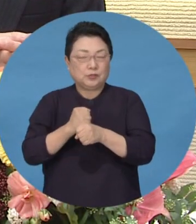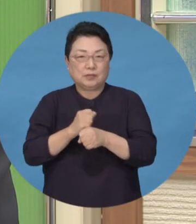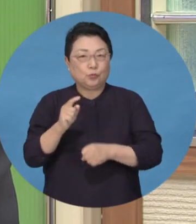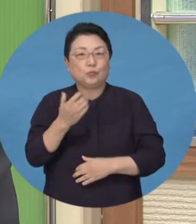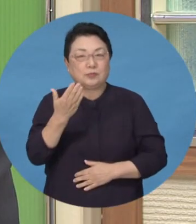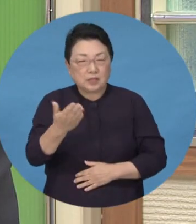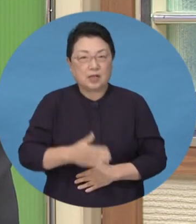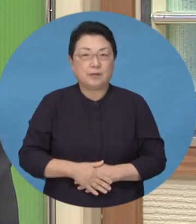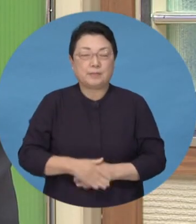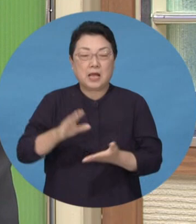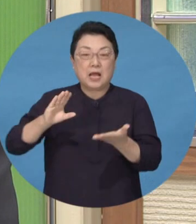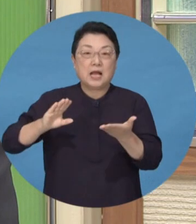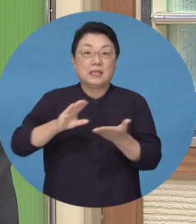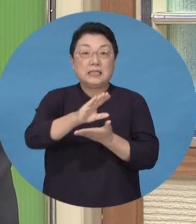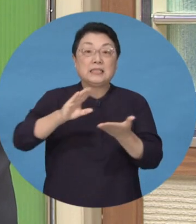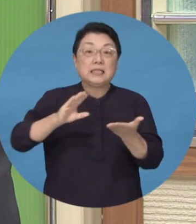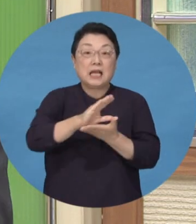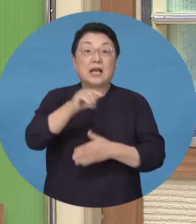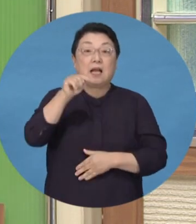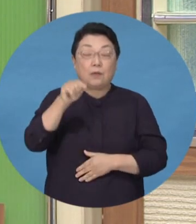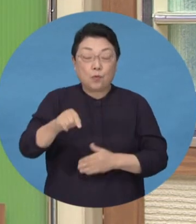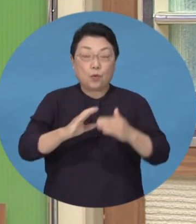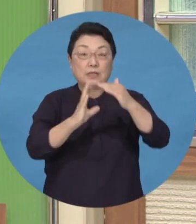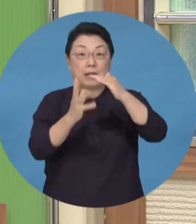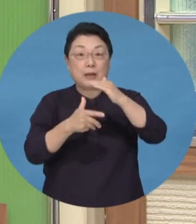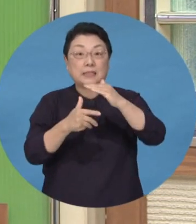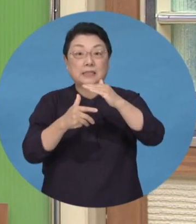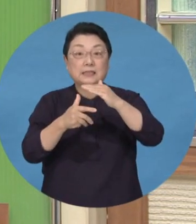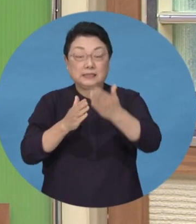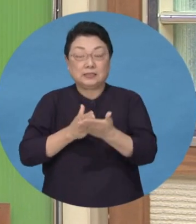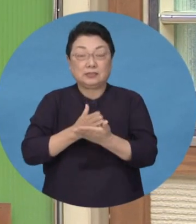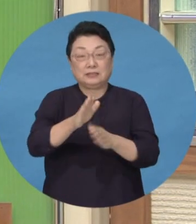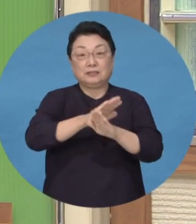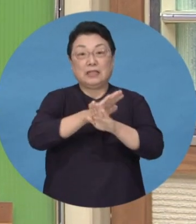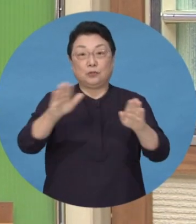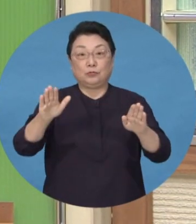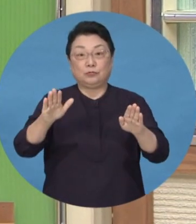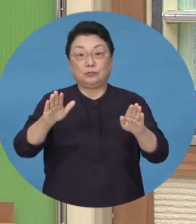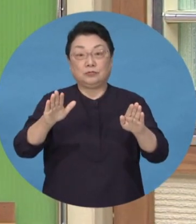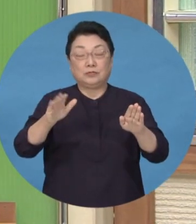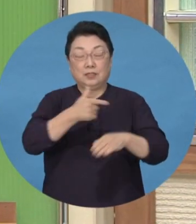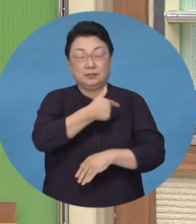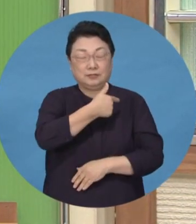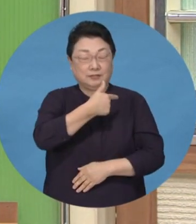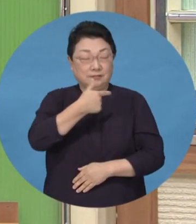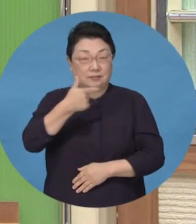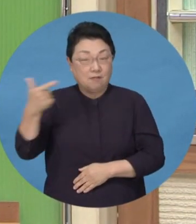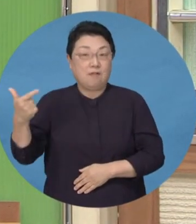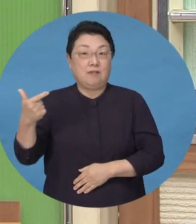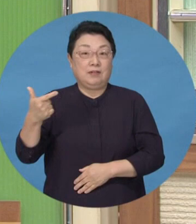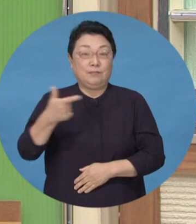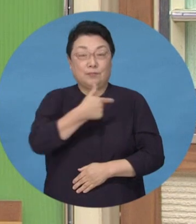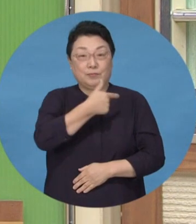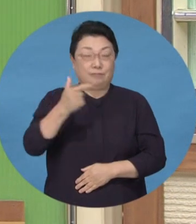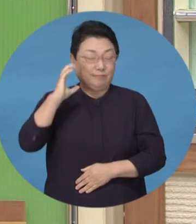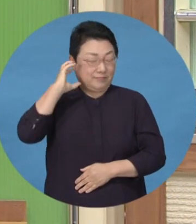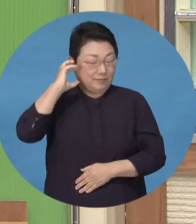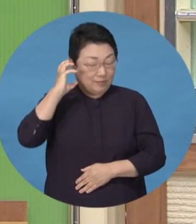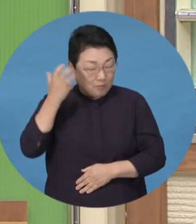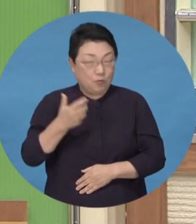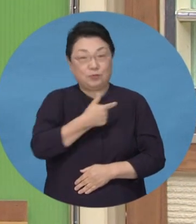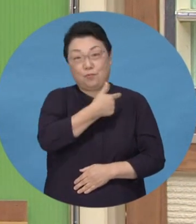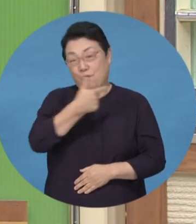ますリニア中央新幹線が山梨に来るということはこそらこれから先50年100年の中で多分最も大きな